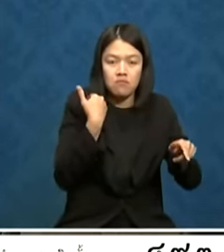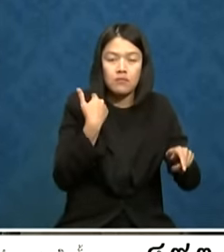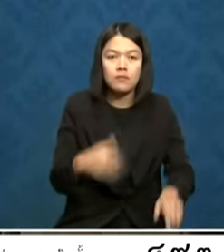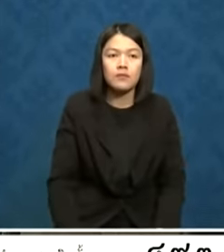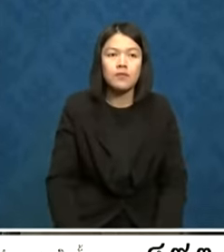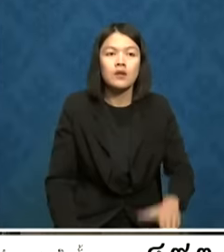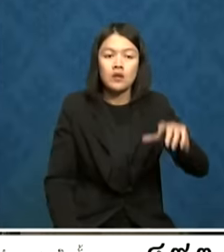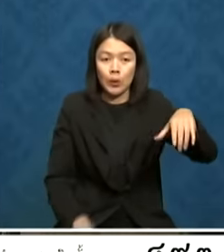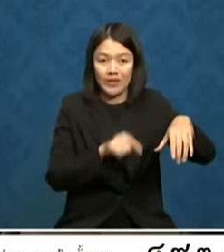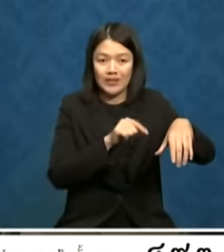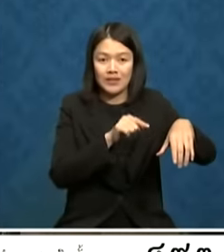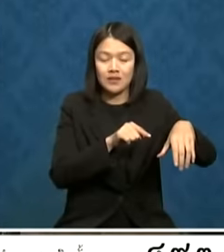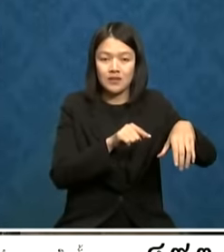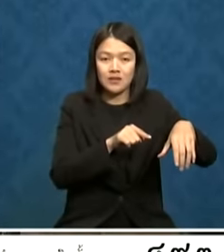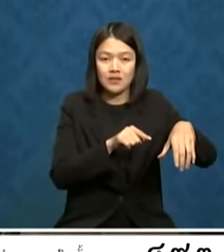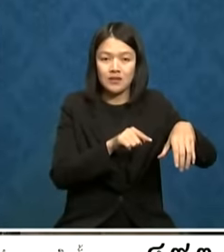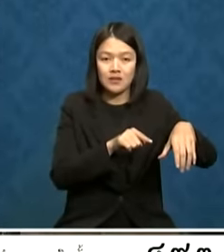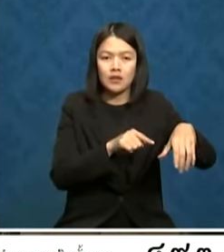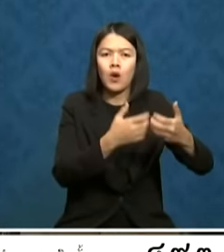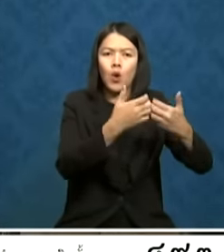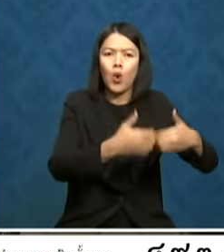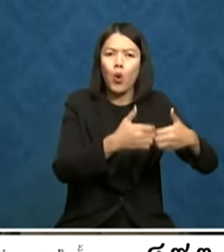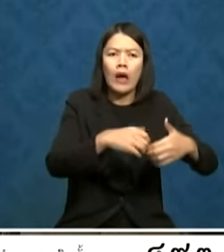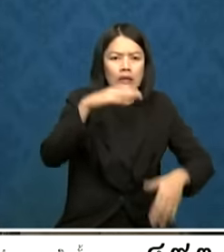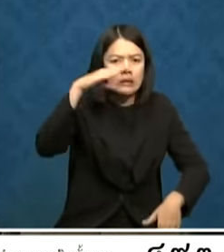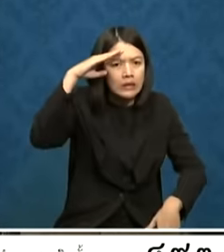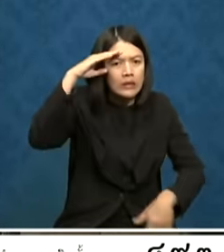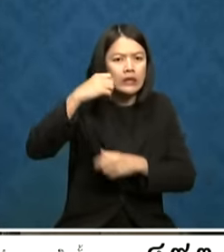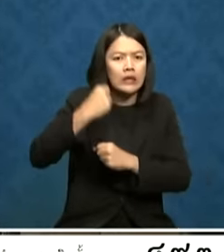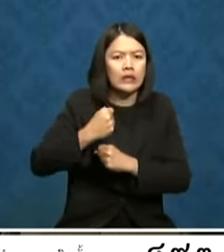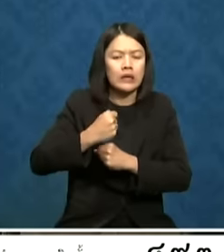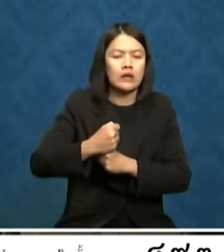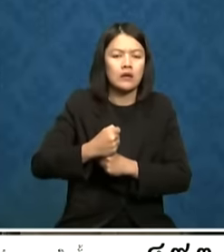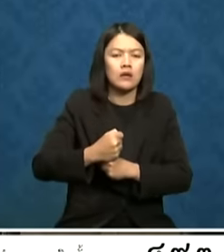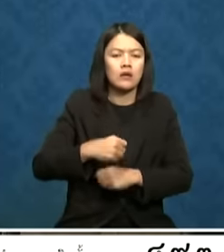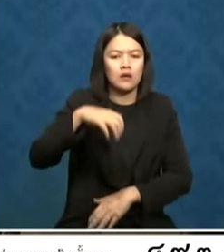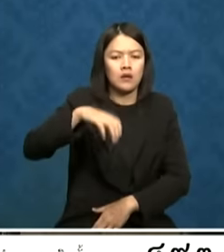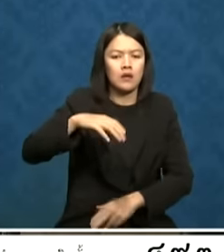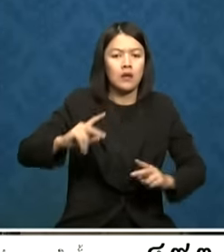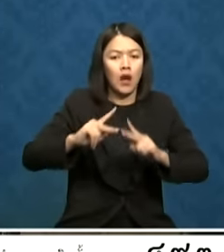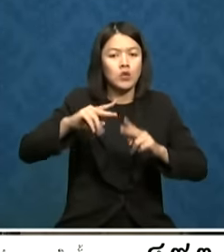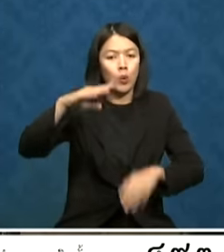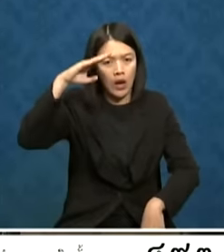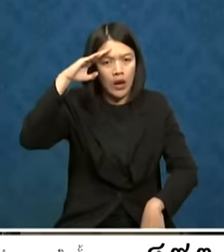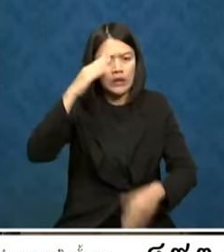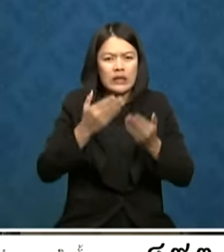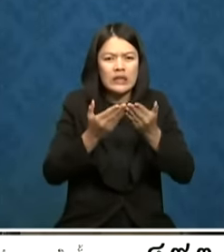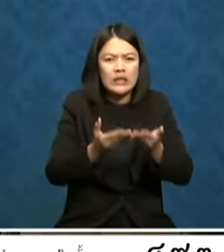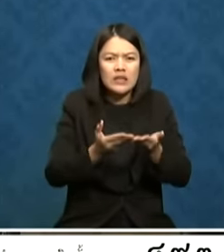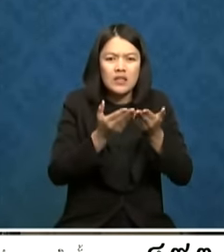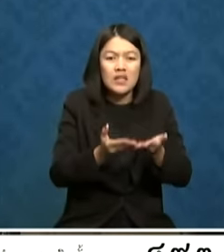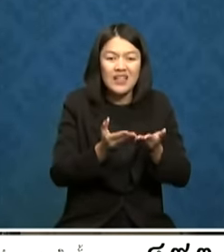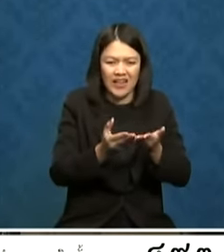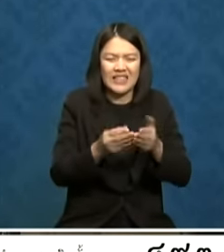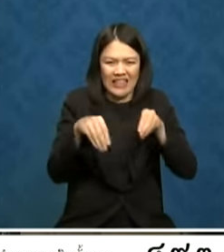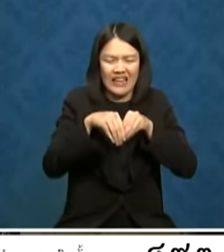หน่วยงานนั้นก็คือโรงงานเภสัชกรรมทหารสังกัดสำนักปลัดกระทรวงกลาโหมตั้งอยู่บริเวณท่าเรือกลางเมืองหลวงของเรา